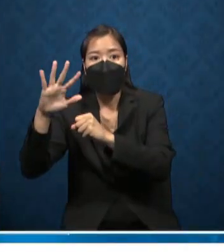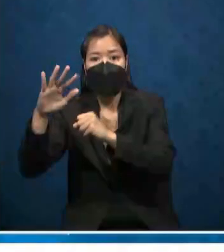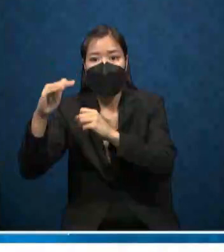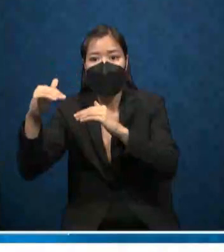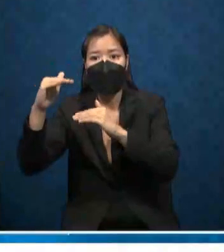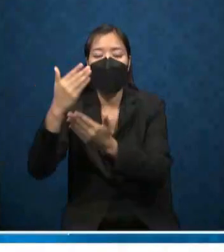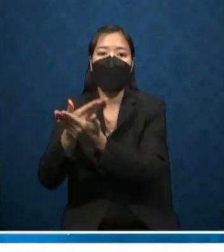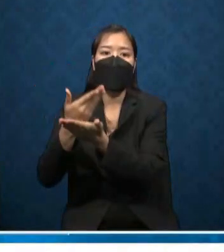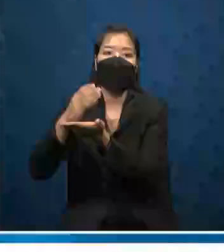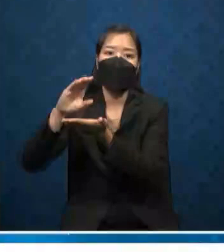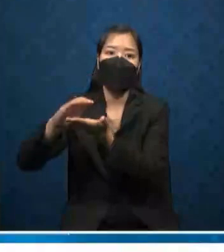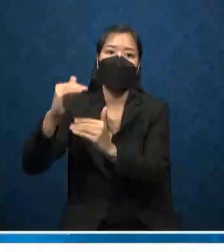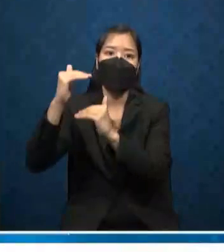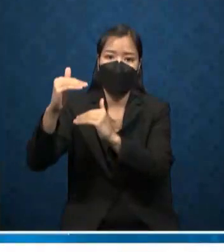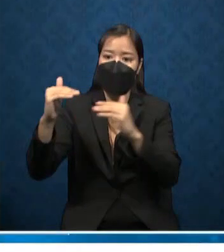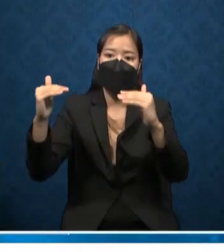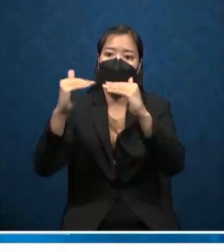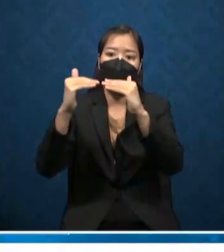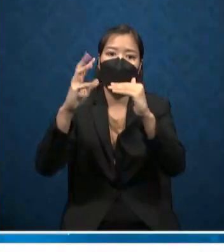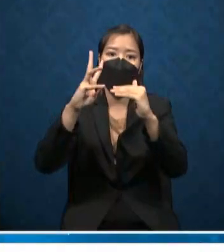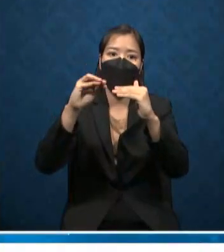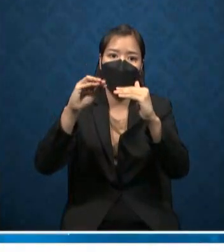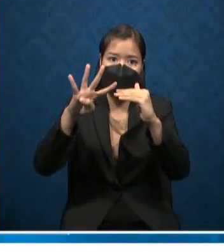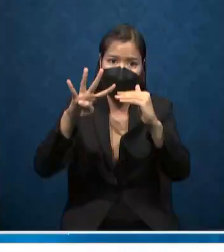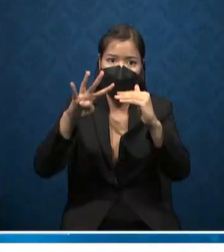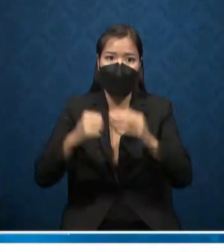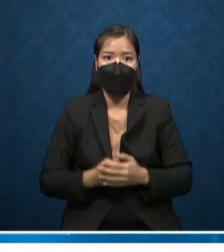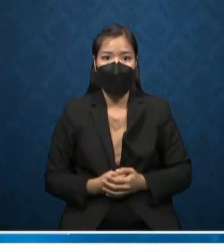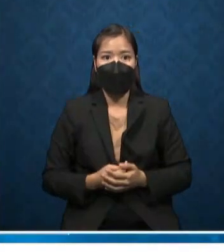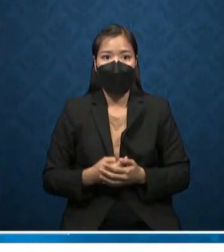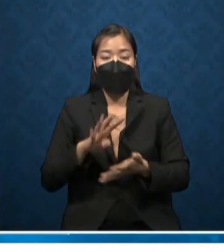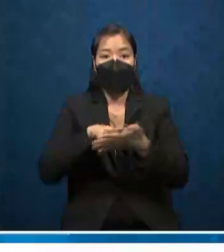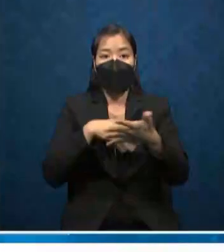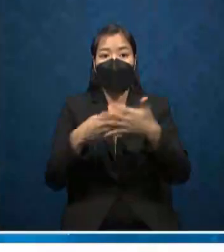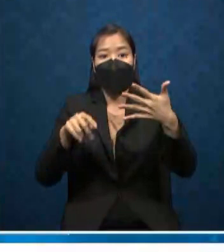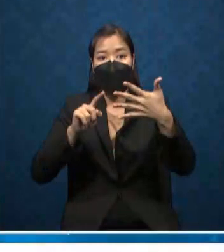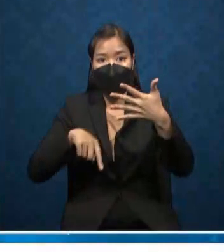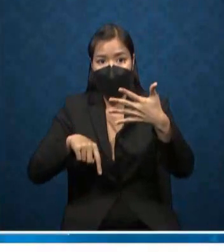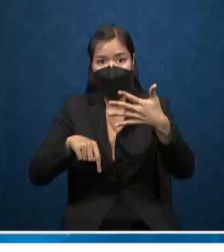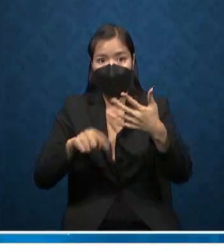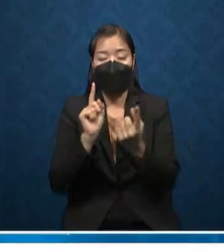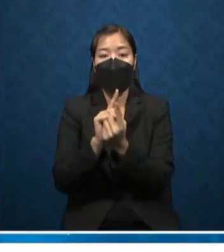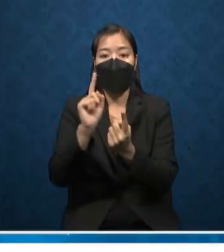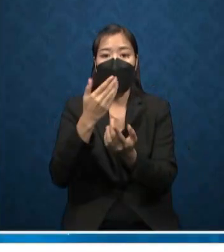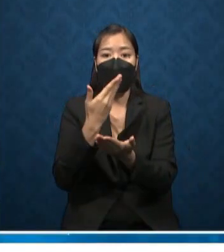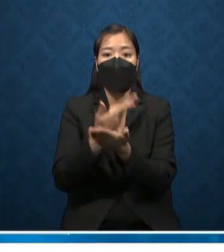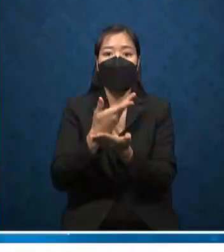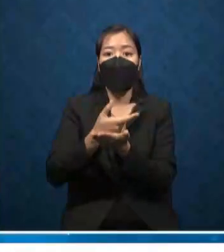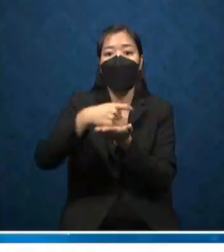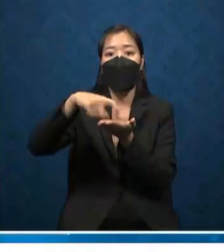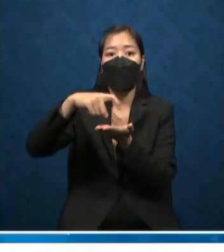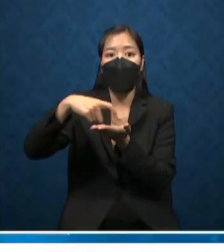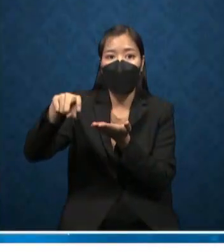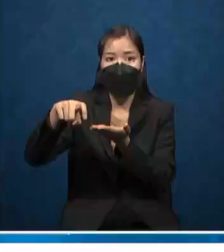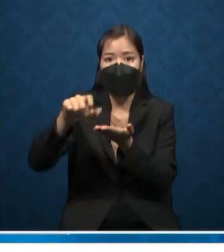งงบประมาณในส่วนนี้ไว้เท่ากับปี64ส่วนตารางด้านล่างจะเห็นการโอนนะครับการโอนเงินจาก